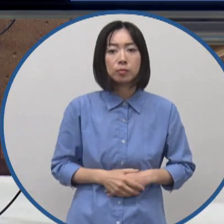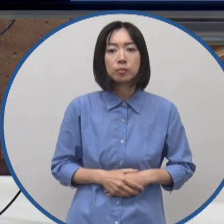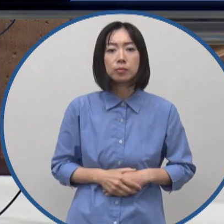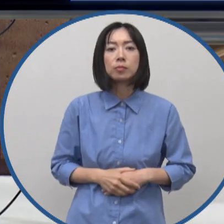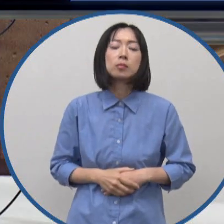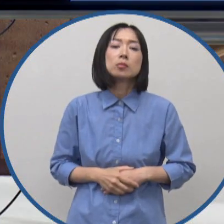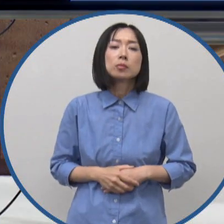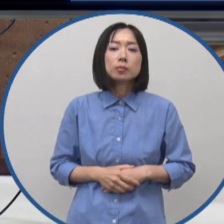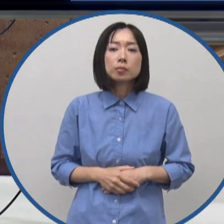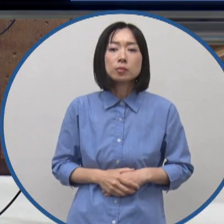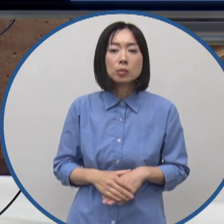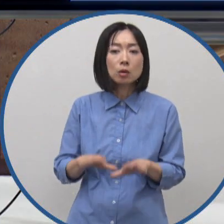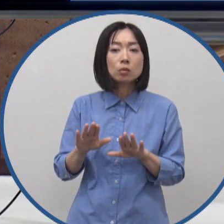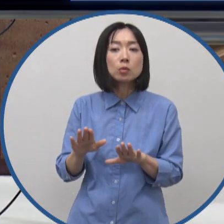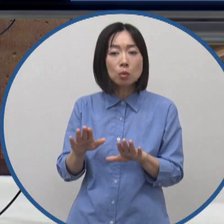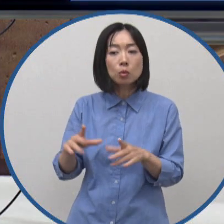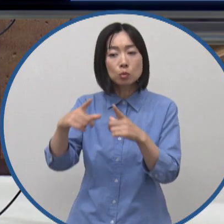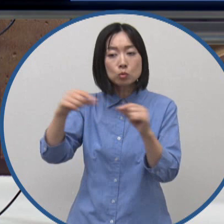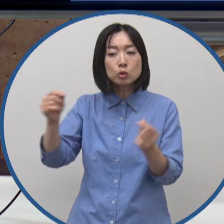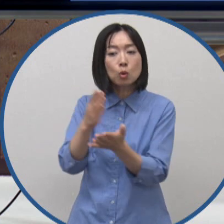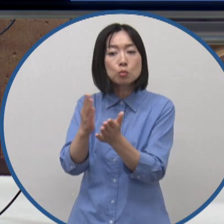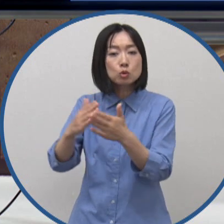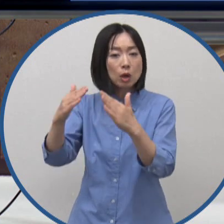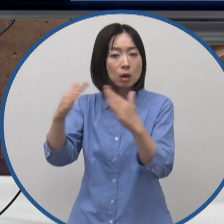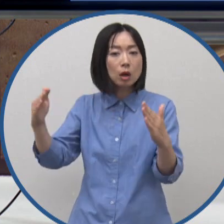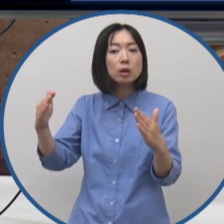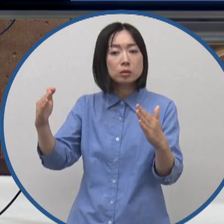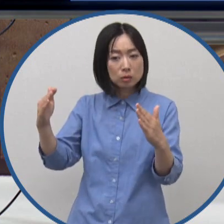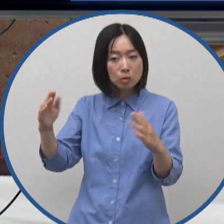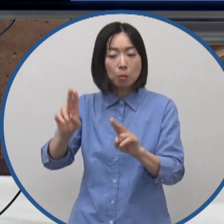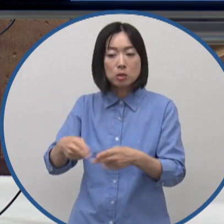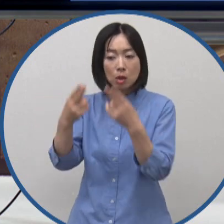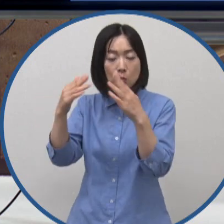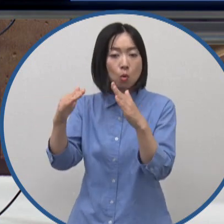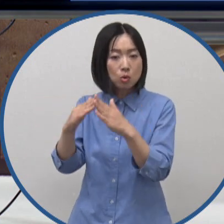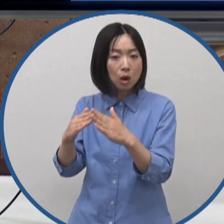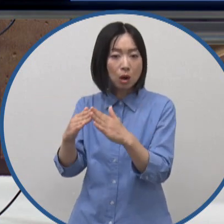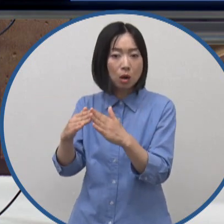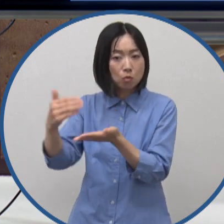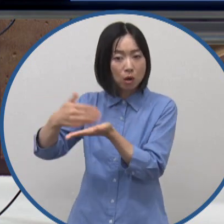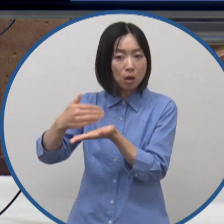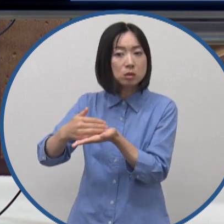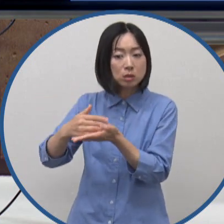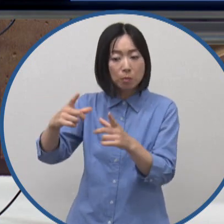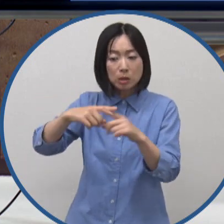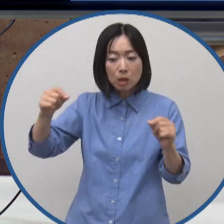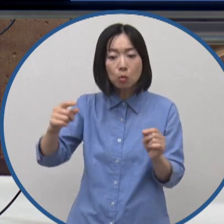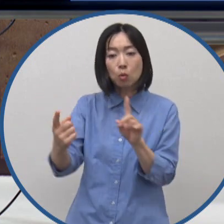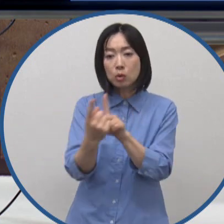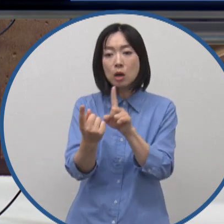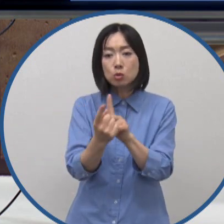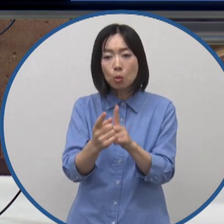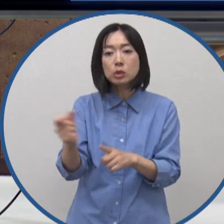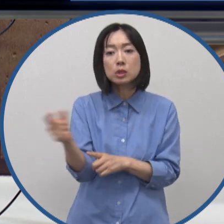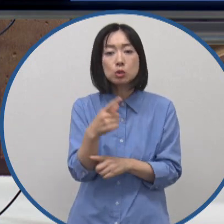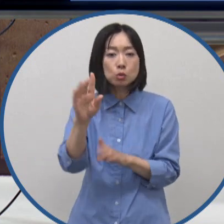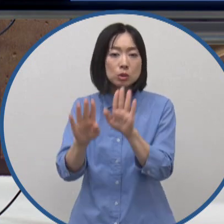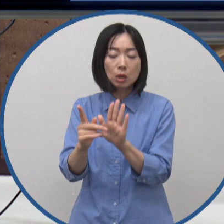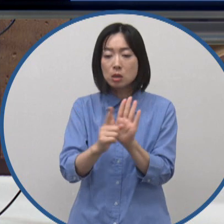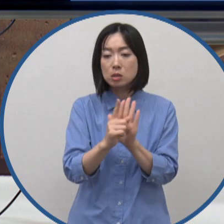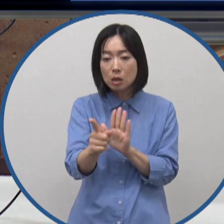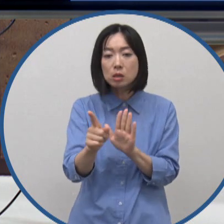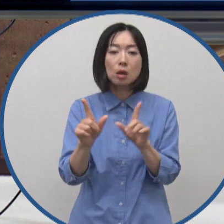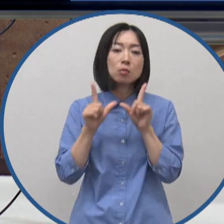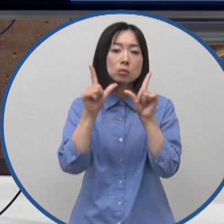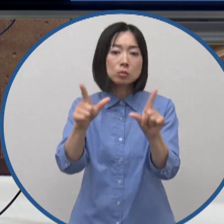最後にですね、今日の政府の分科会で、一部の専門家の委員の方から、全国を対象に緊急事態宣言を出すべきだ